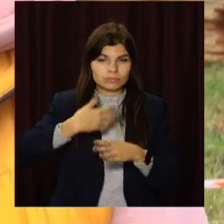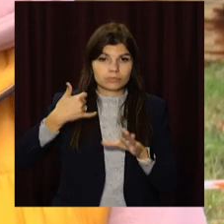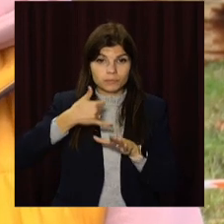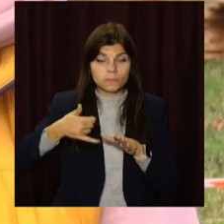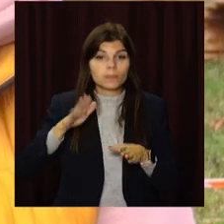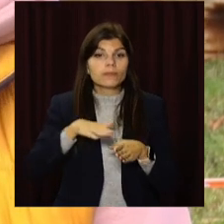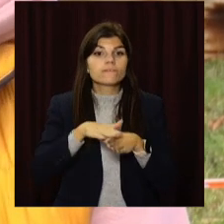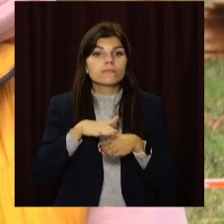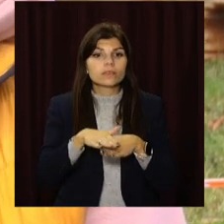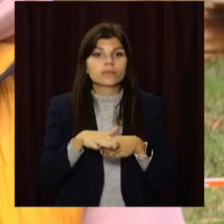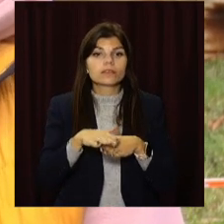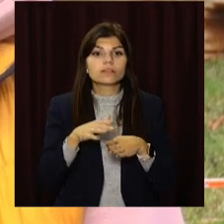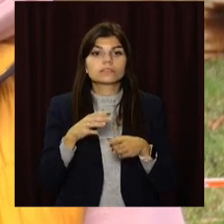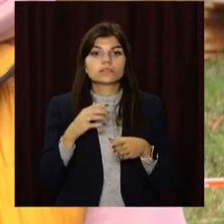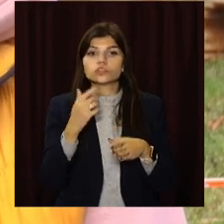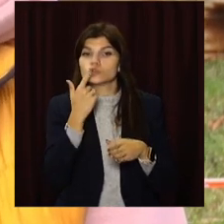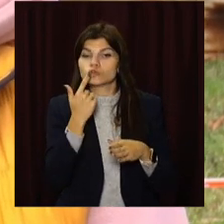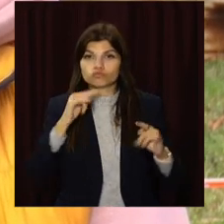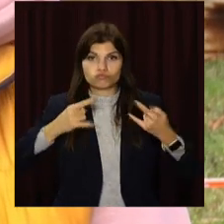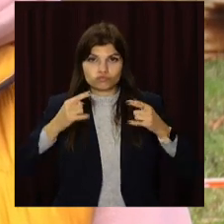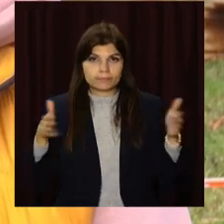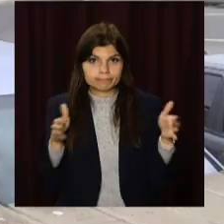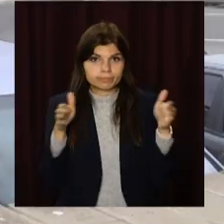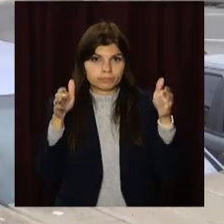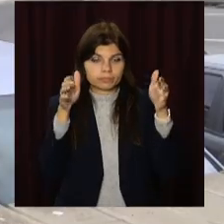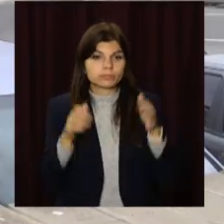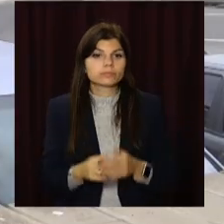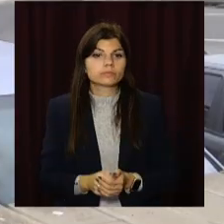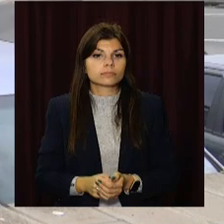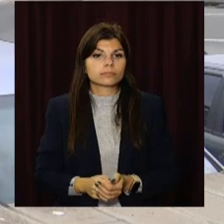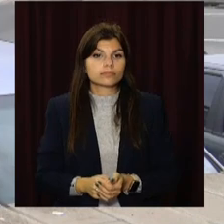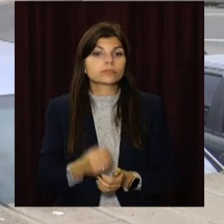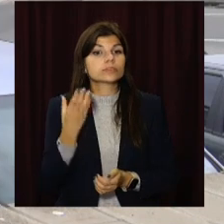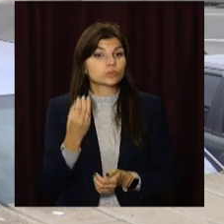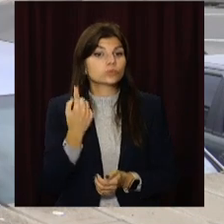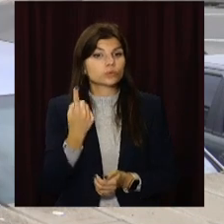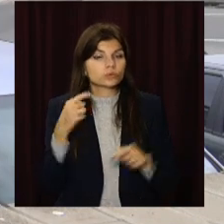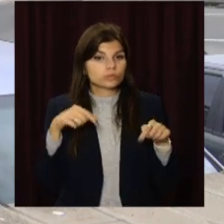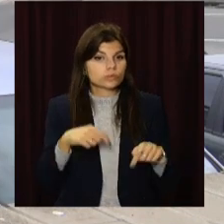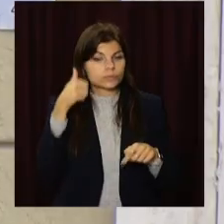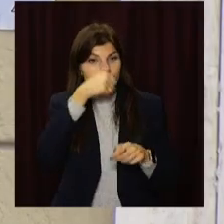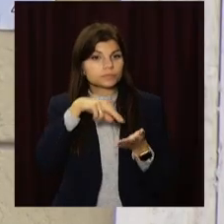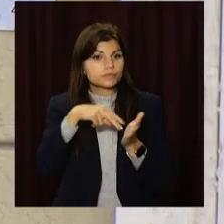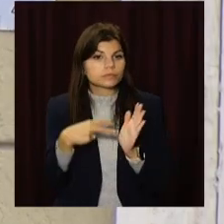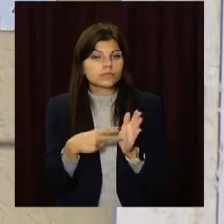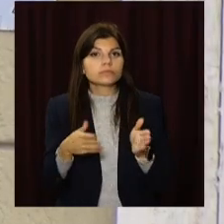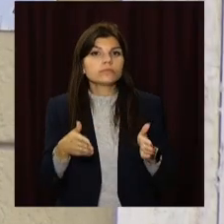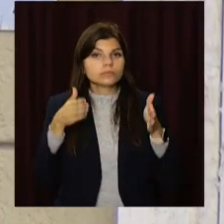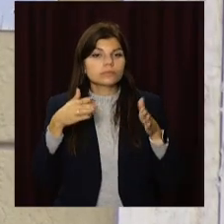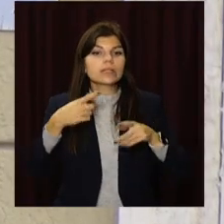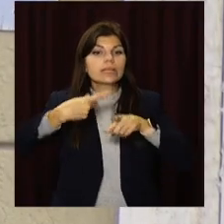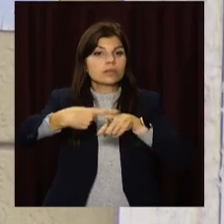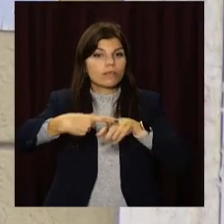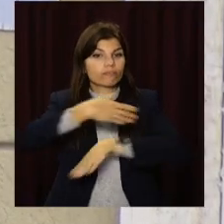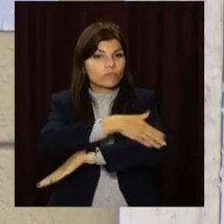буде виконуватись кладка з червоної цегли. Ще одна у цьогорічному плані – підпірна стінка на